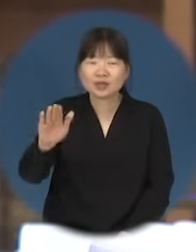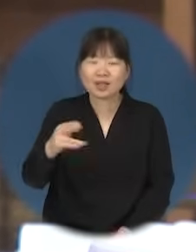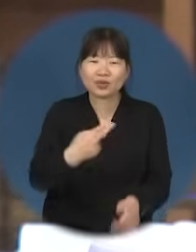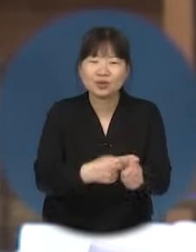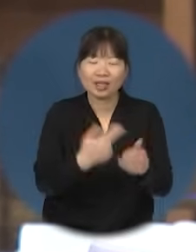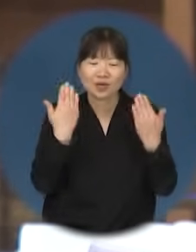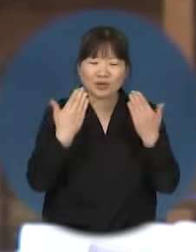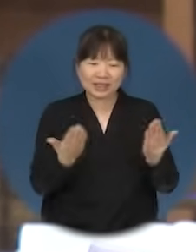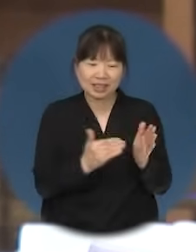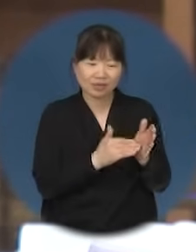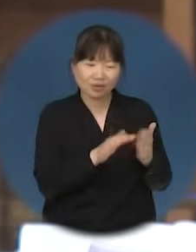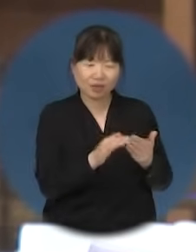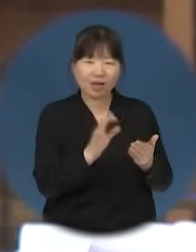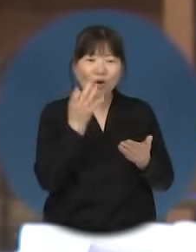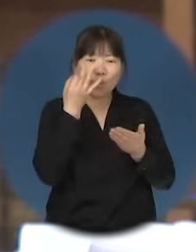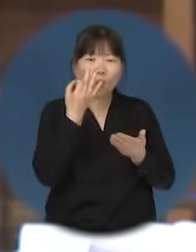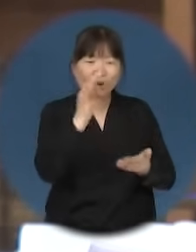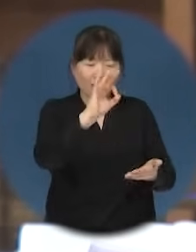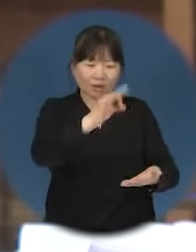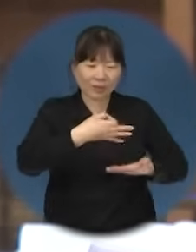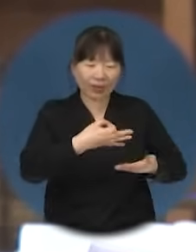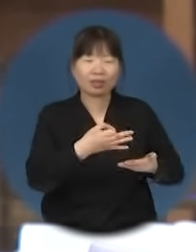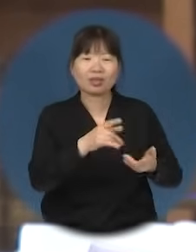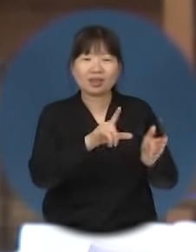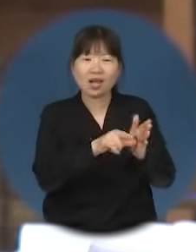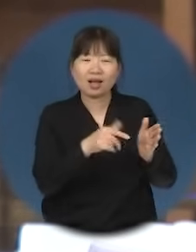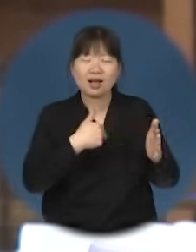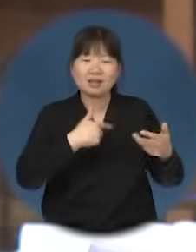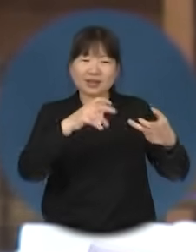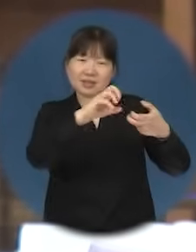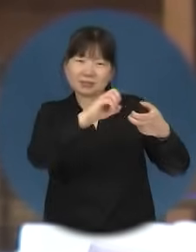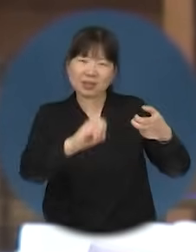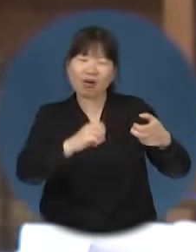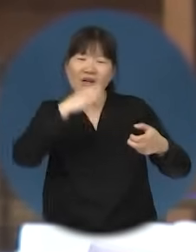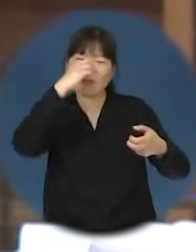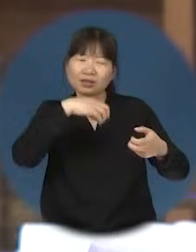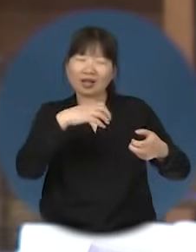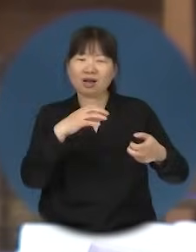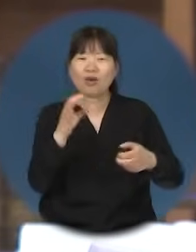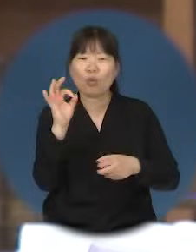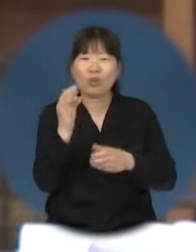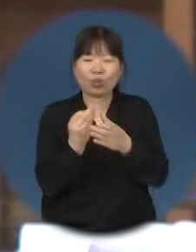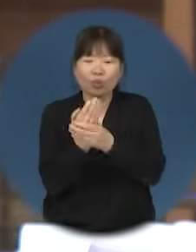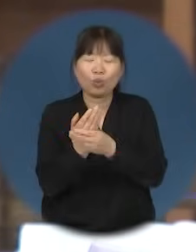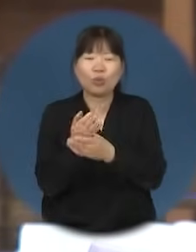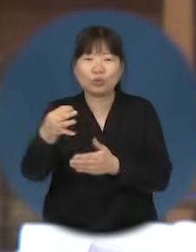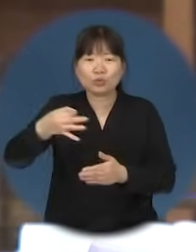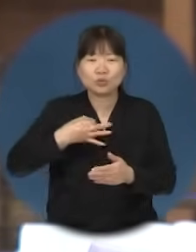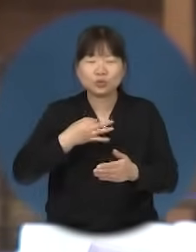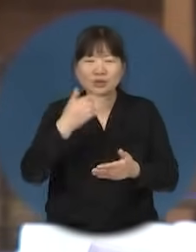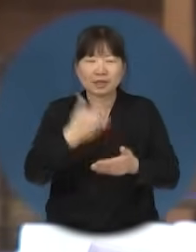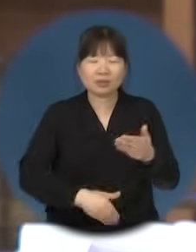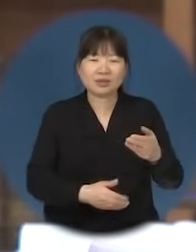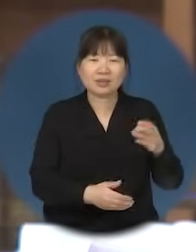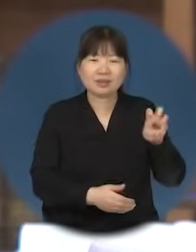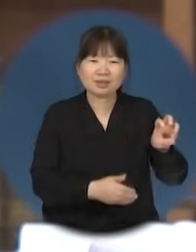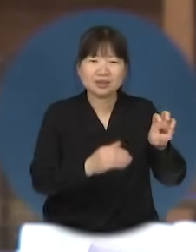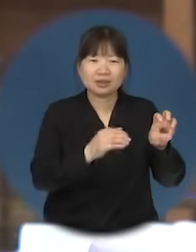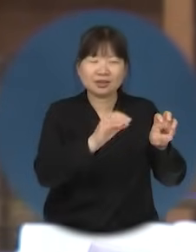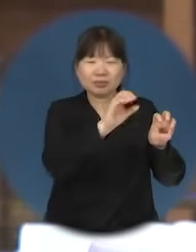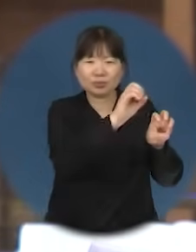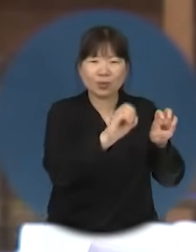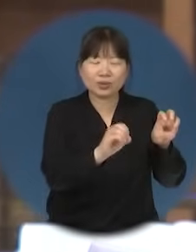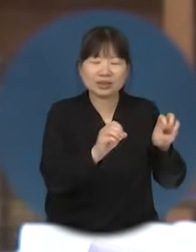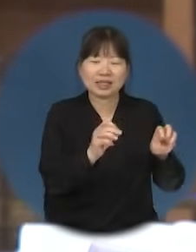학교에서 일하시고 월급 받을 때 예. 나는 내 월급의 70%는 그냥 원화로 주고 예. 30%는 디지털 화폐로